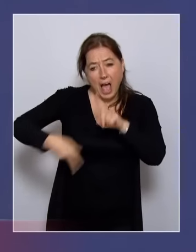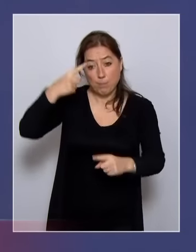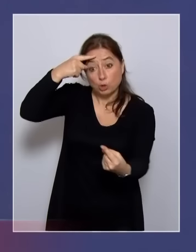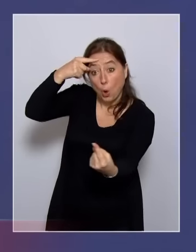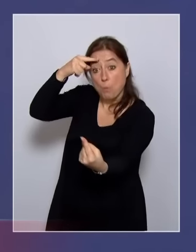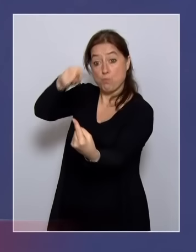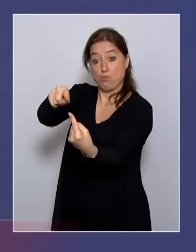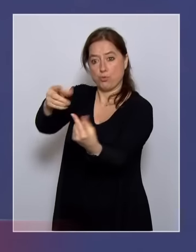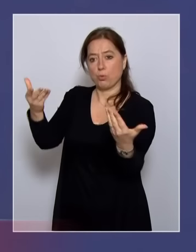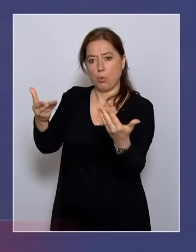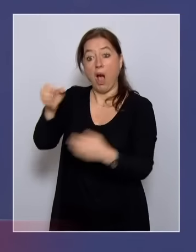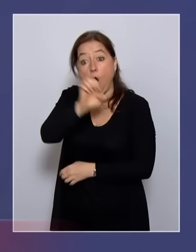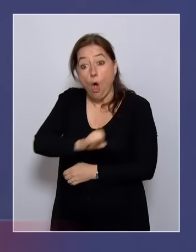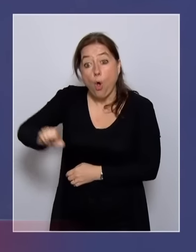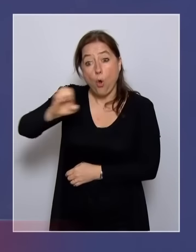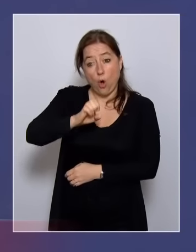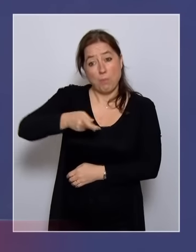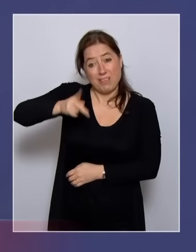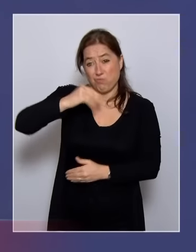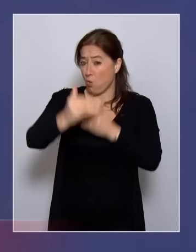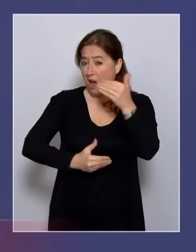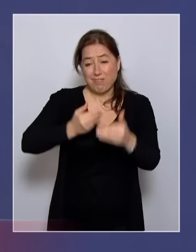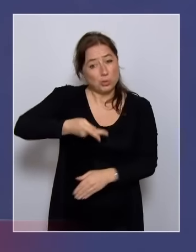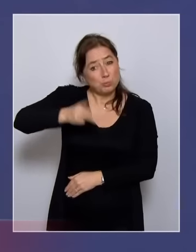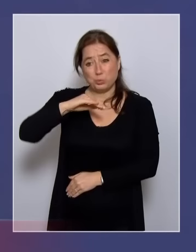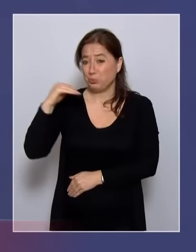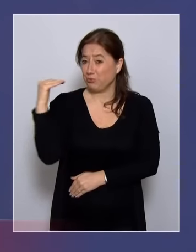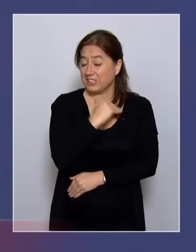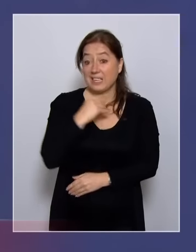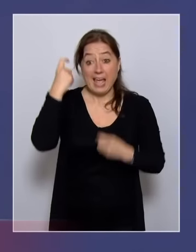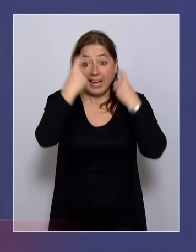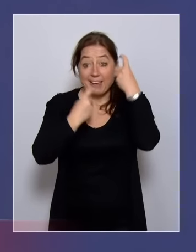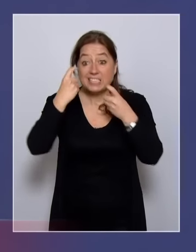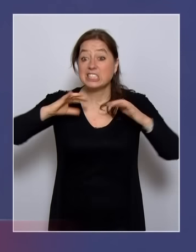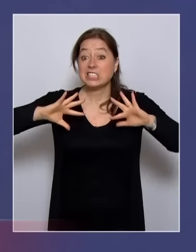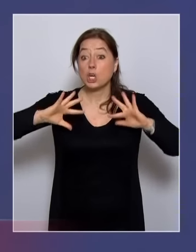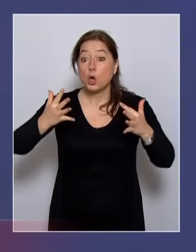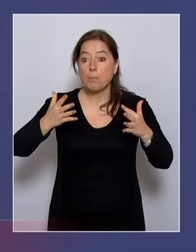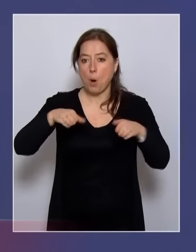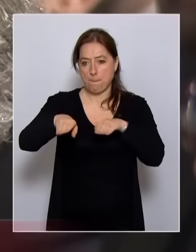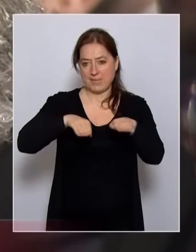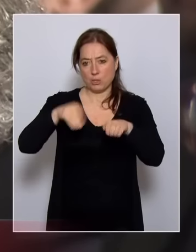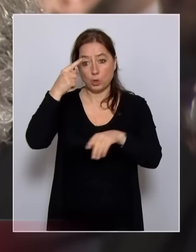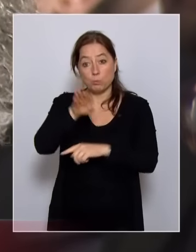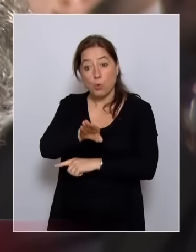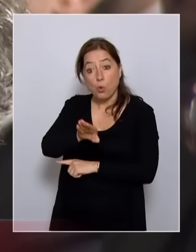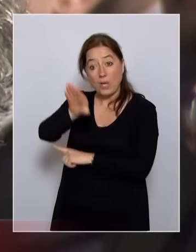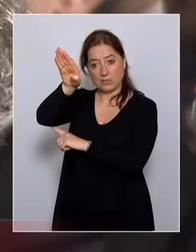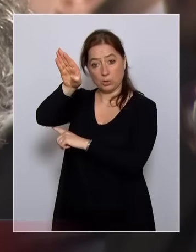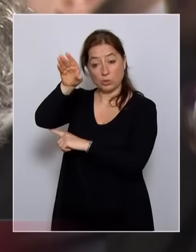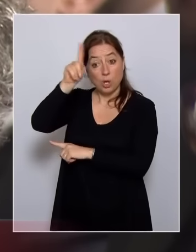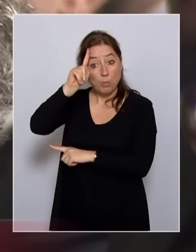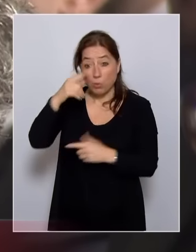'est d'aller beaucoup plus vite et de revoir notre modèle de croissance. Parce que là aussi, les règles du jeu ont changé.